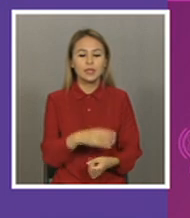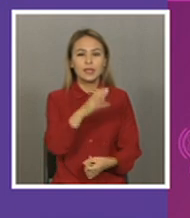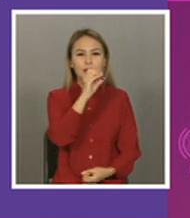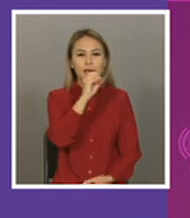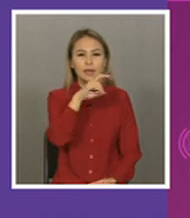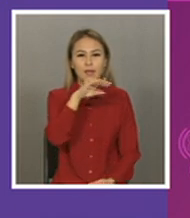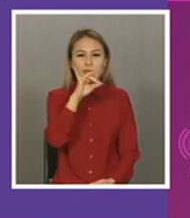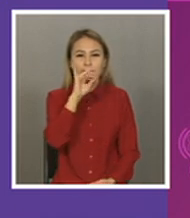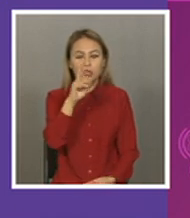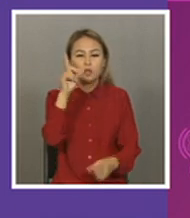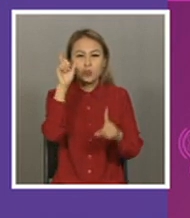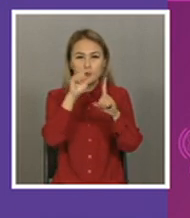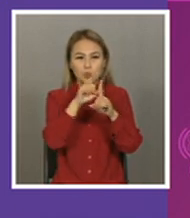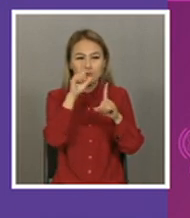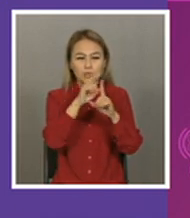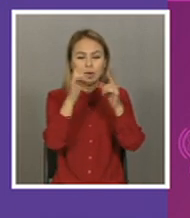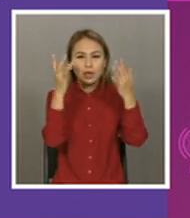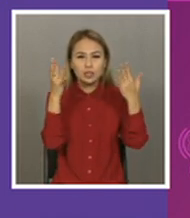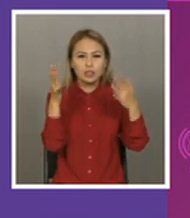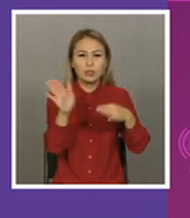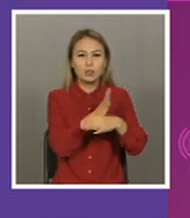сөзінде неше буын бар?